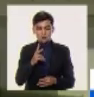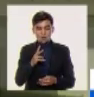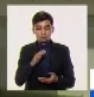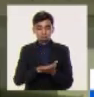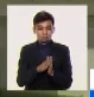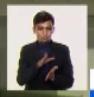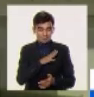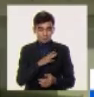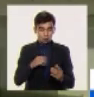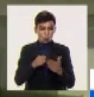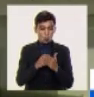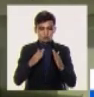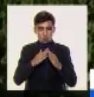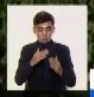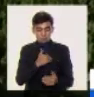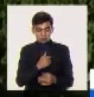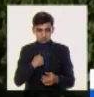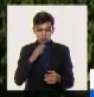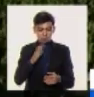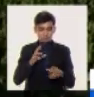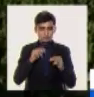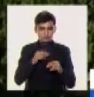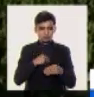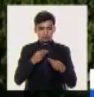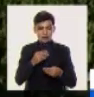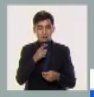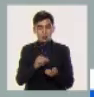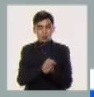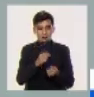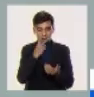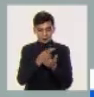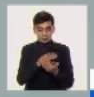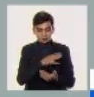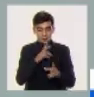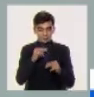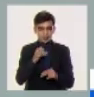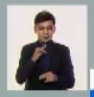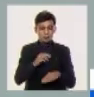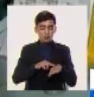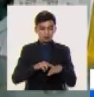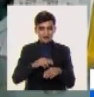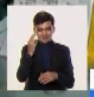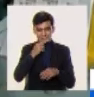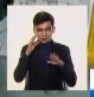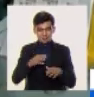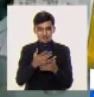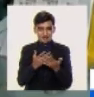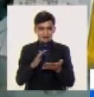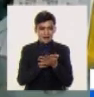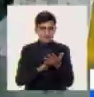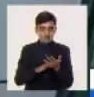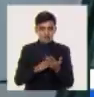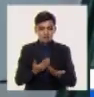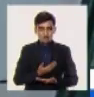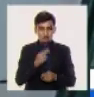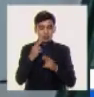нас. Компания обещала показать документы, но так и не сделала это. Между тем, в полиции столицы получили коллективное заявление